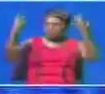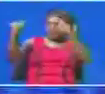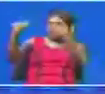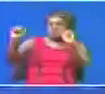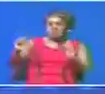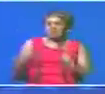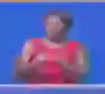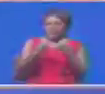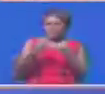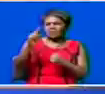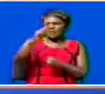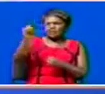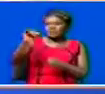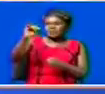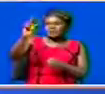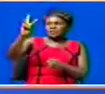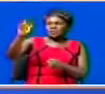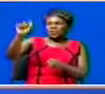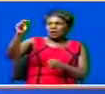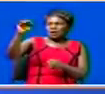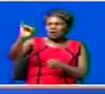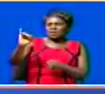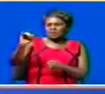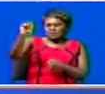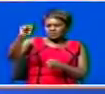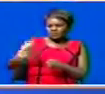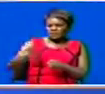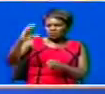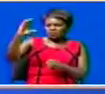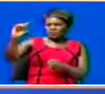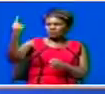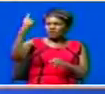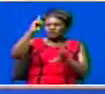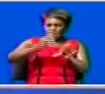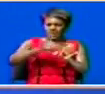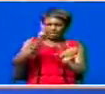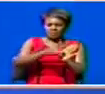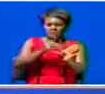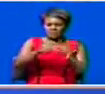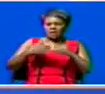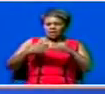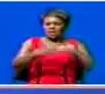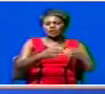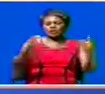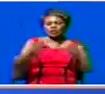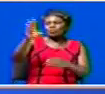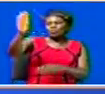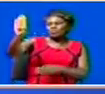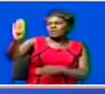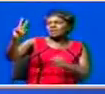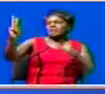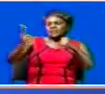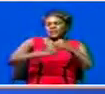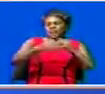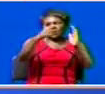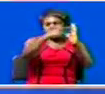katika uwanja wa Ziwani hapa jijini Nairobi. South Sea inayocheza kwa mara ya kwanza inaongoza jedwali la kundi ba kwa alama 7 baada